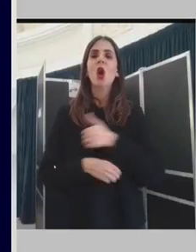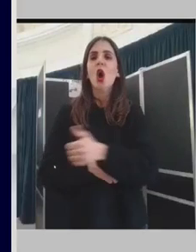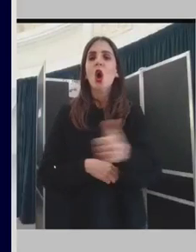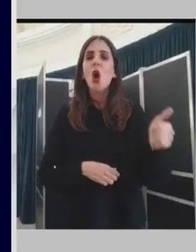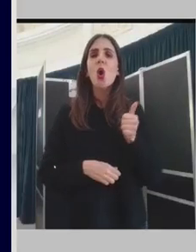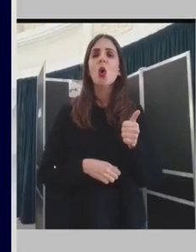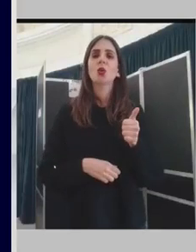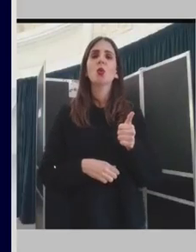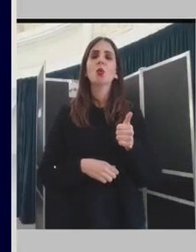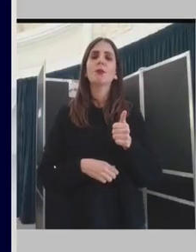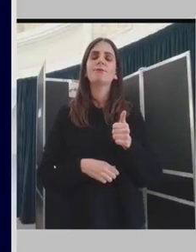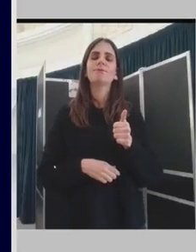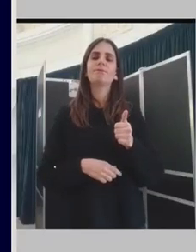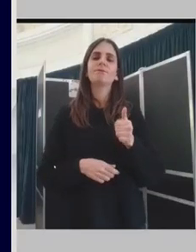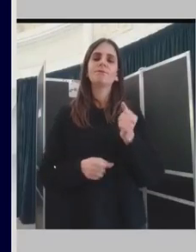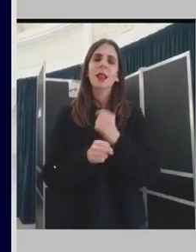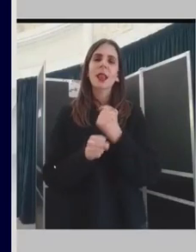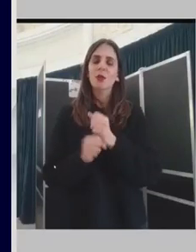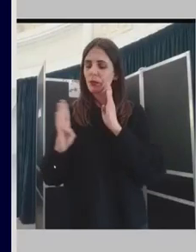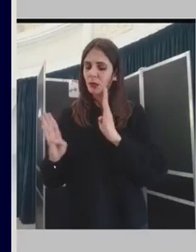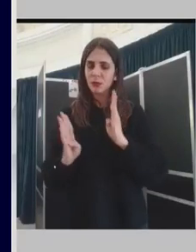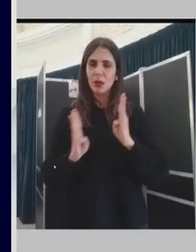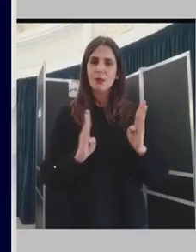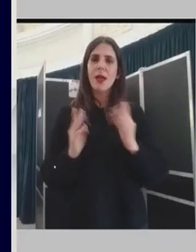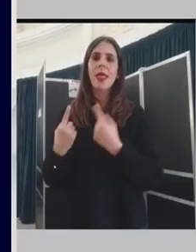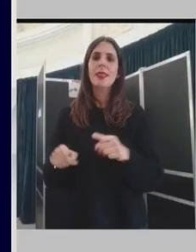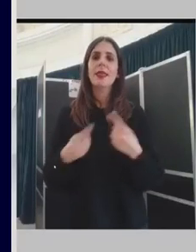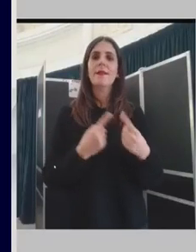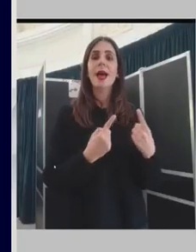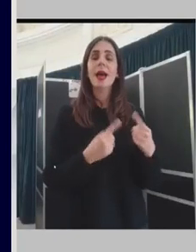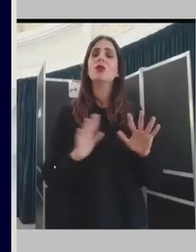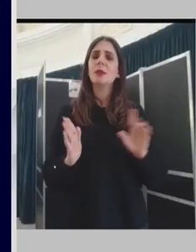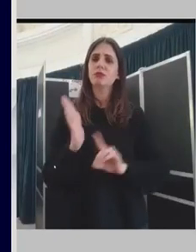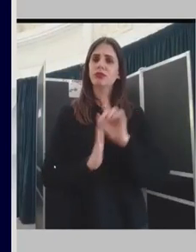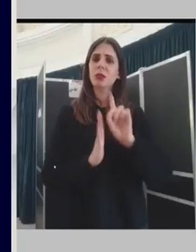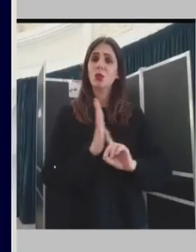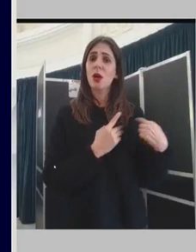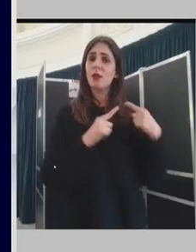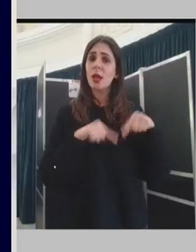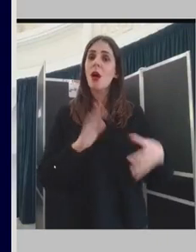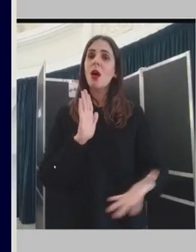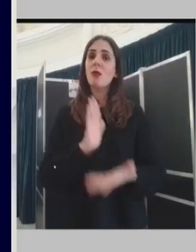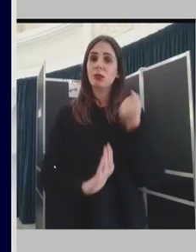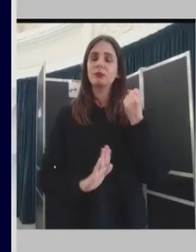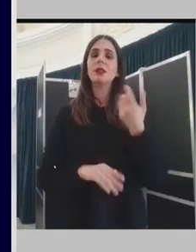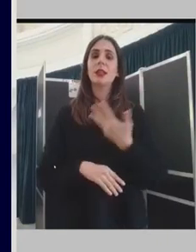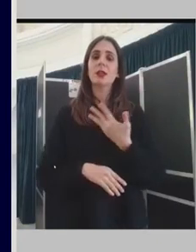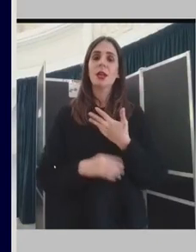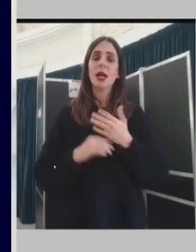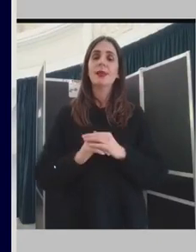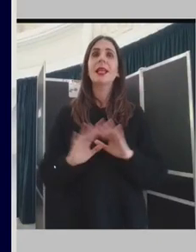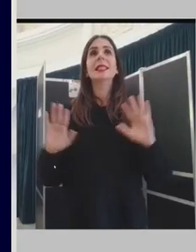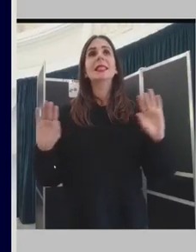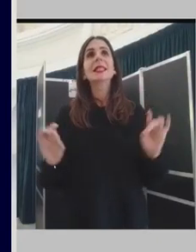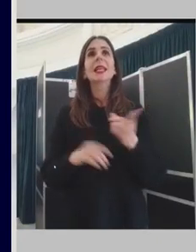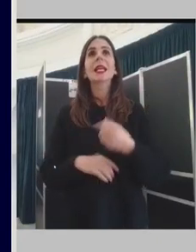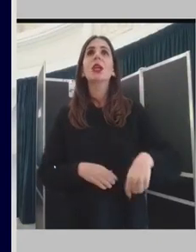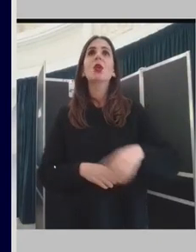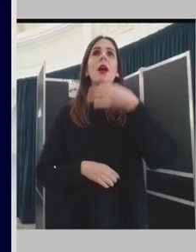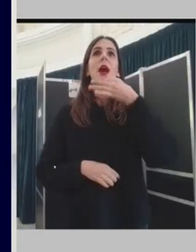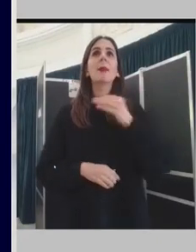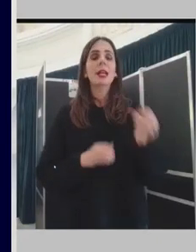mezzi, a risparmio, cioè sono grandi difficoltà, ma il risultato c'è comunque. Se noi riuscissimo a istituire un